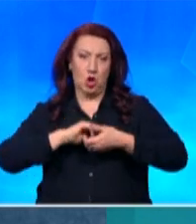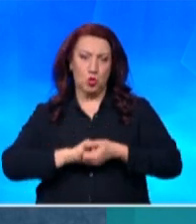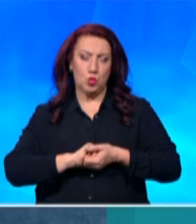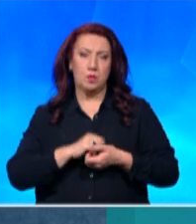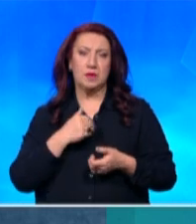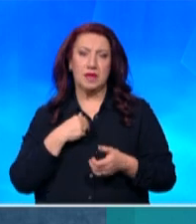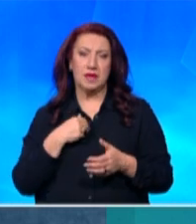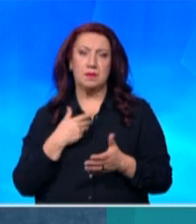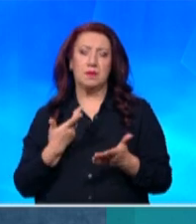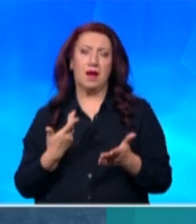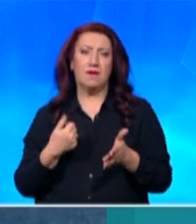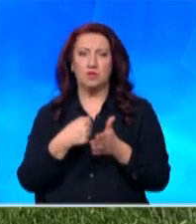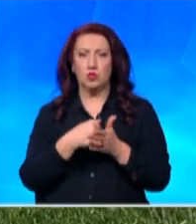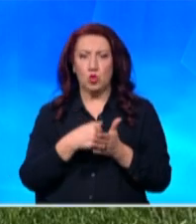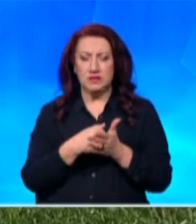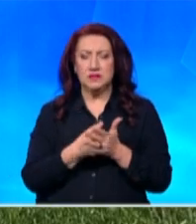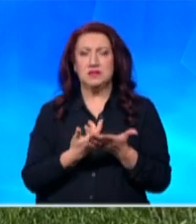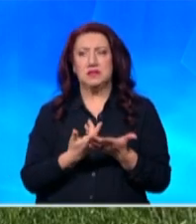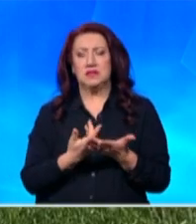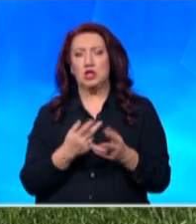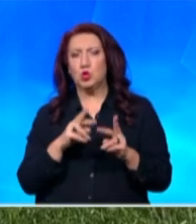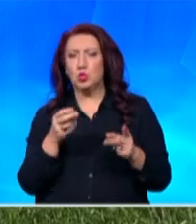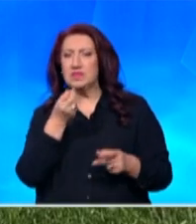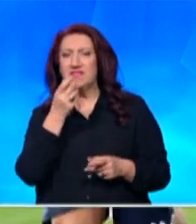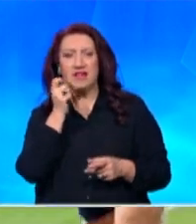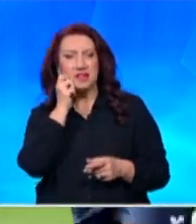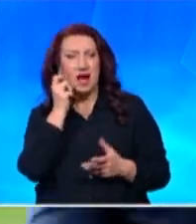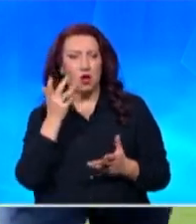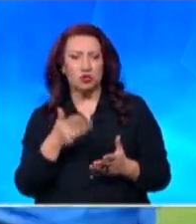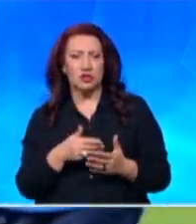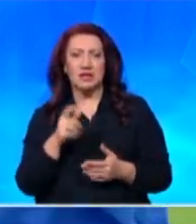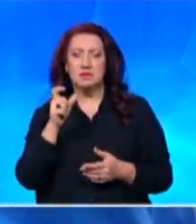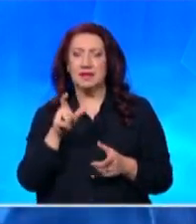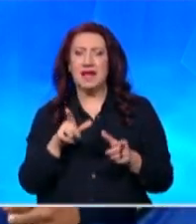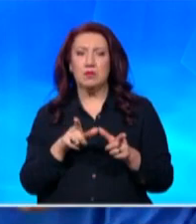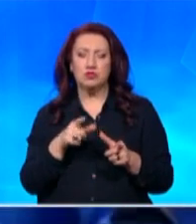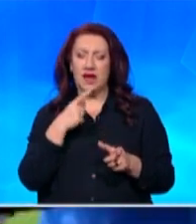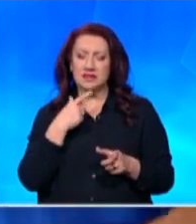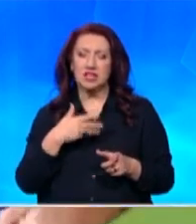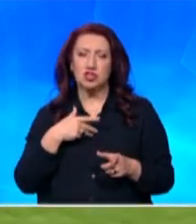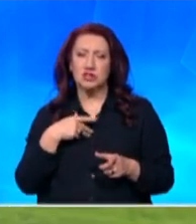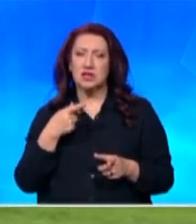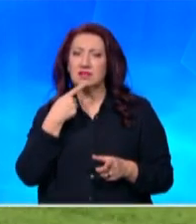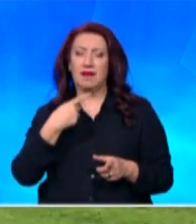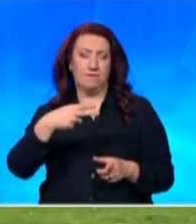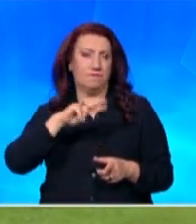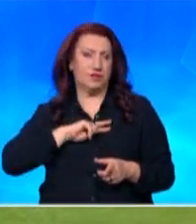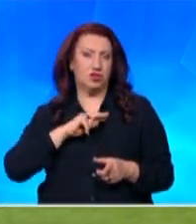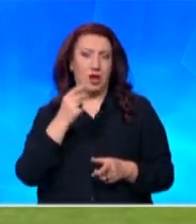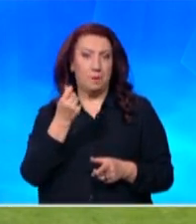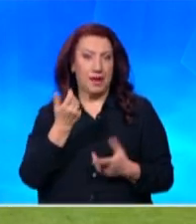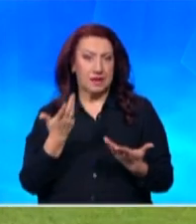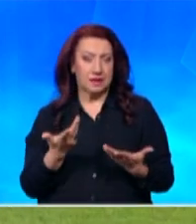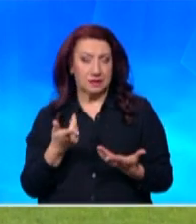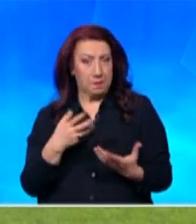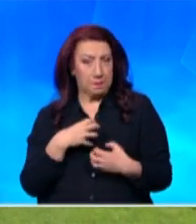с друг цвят на кожата. От Спартак Москва заявих, че ще искате неустойка. Това притеснява ли ви? Естествено, че не притеснява, но и той